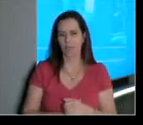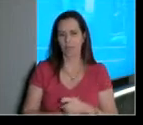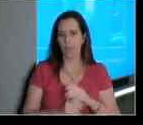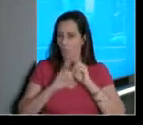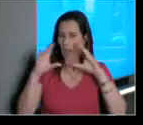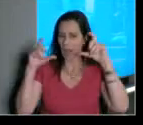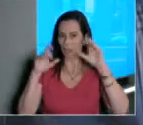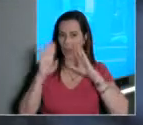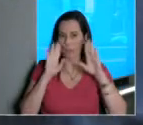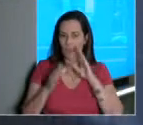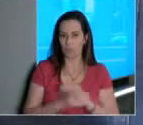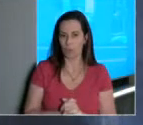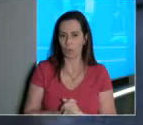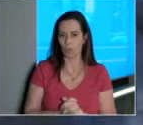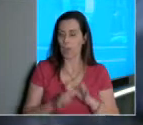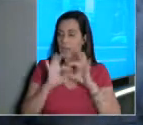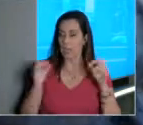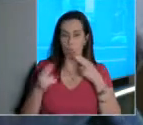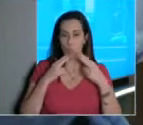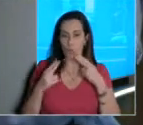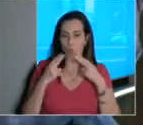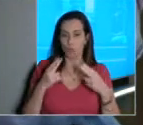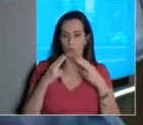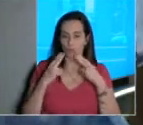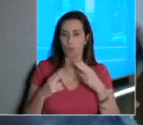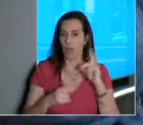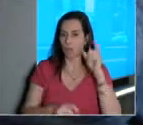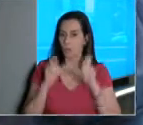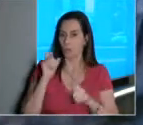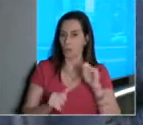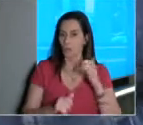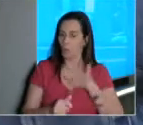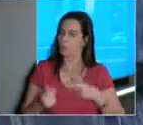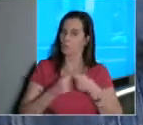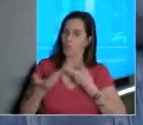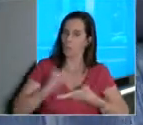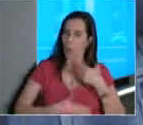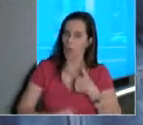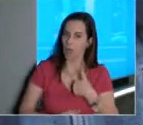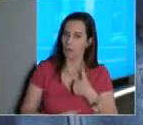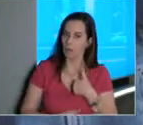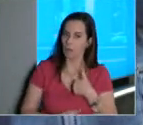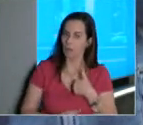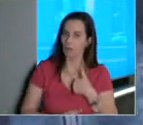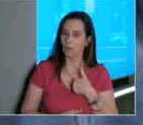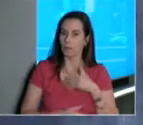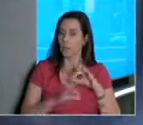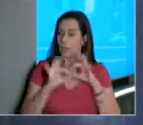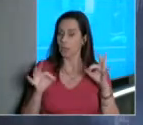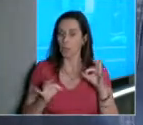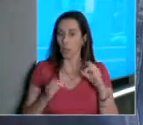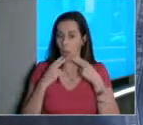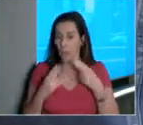את התמונה לפייסבוק, התחילו תגובות. וכל האנשים פתאום שרוצים לשתף פעולה איתי, צריך להיות איתכו